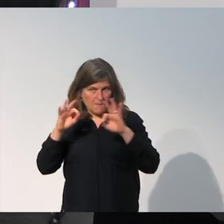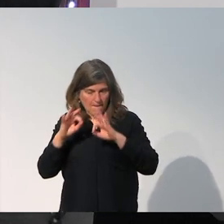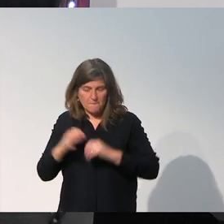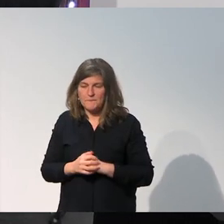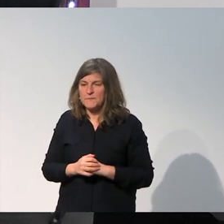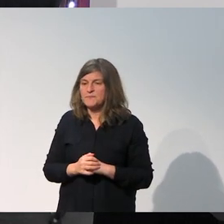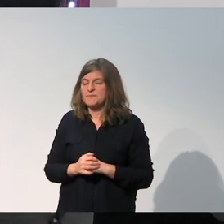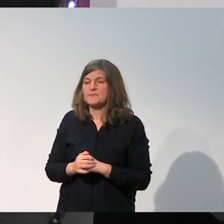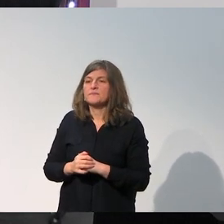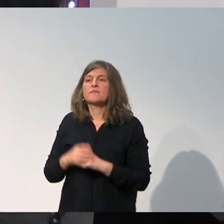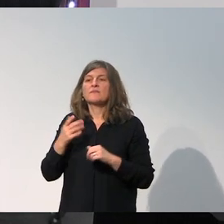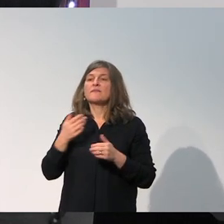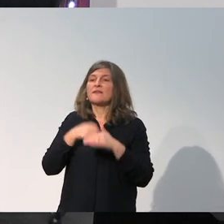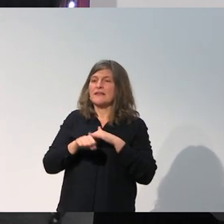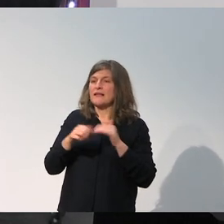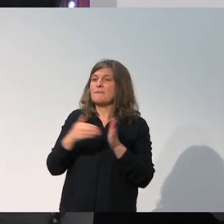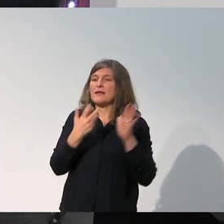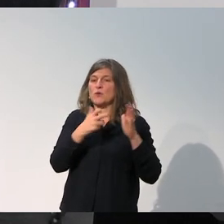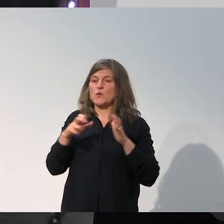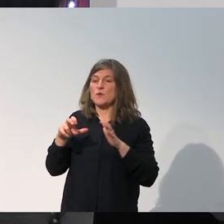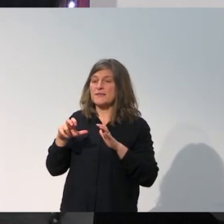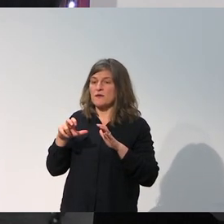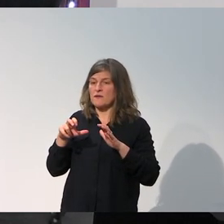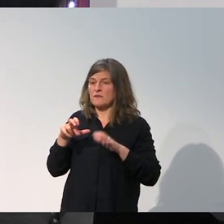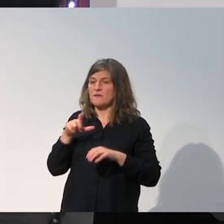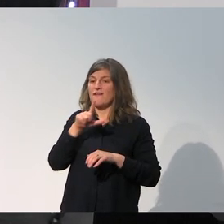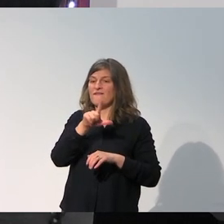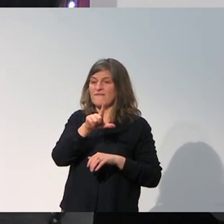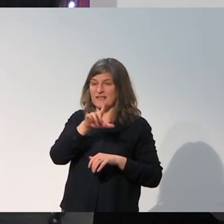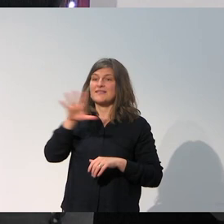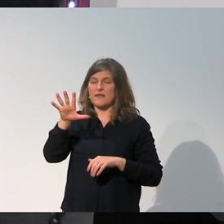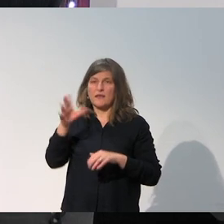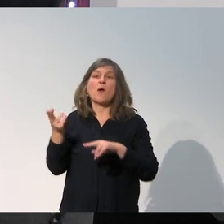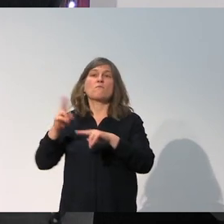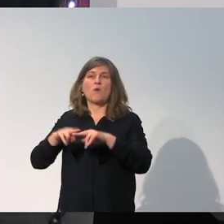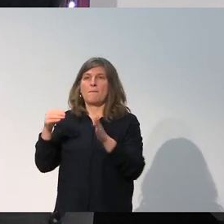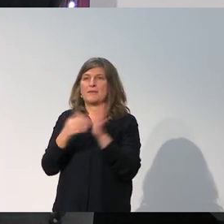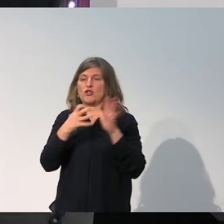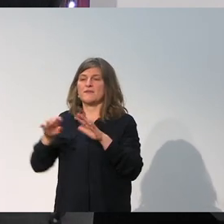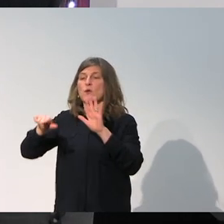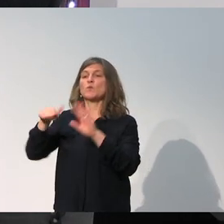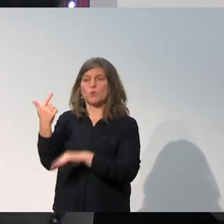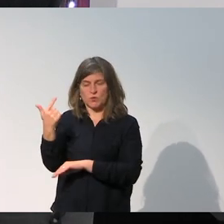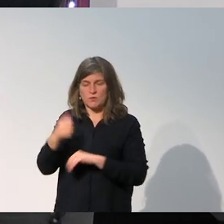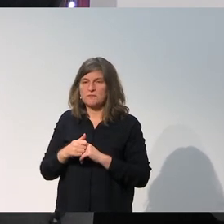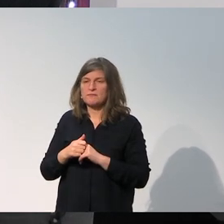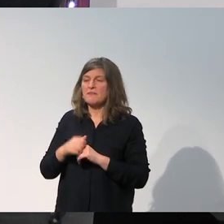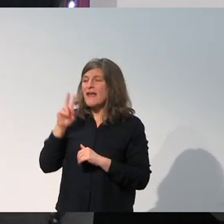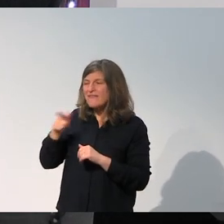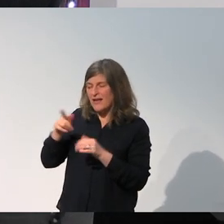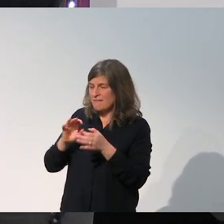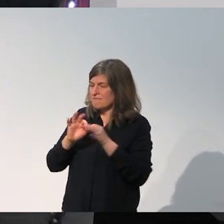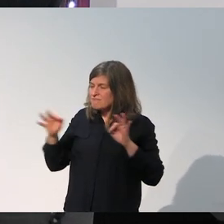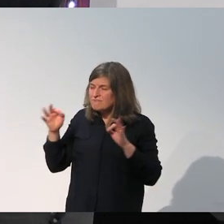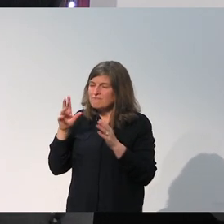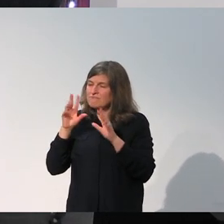Né en 1825 et mort en 1912, il est totalement oublié. Et vous contez son épopée avec une tendresse